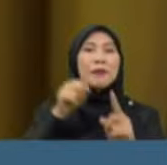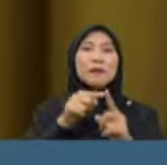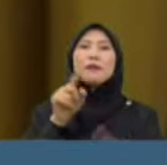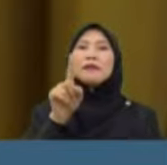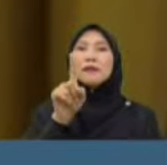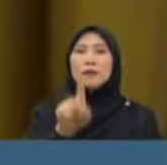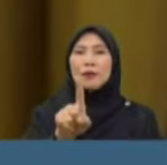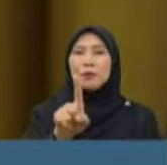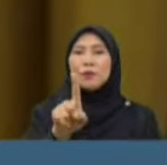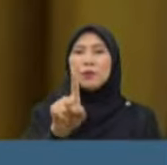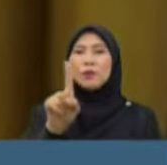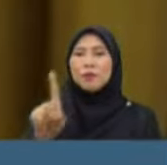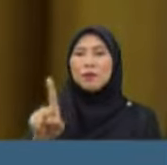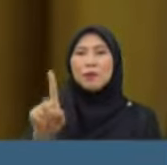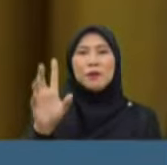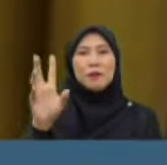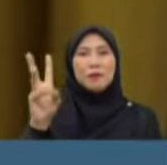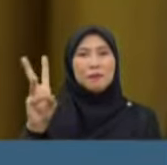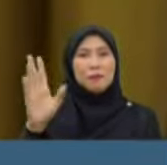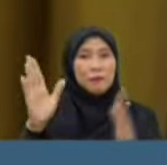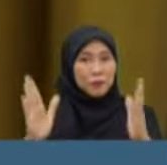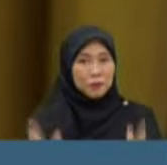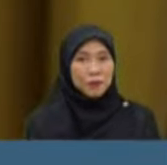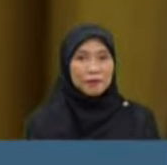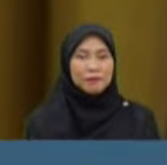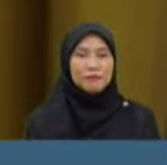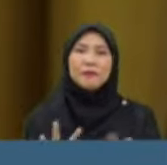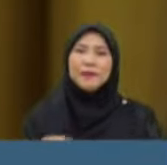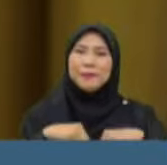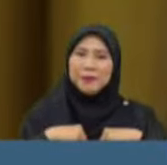116 orang penerima sahaja.